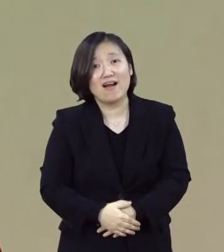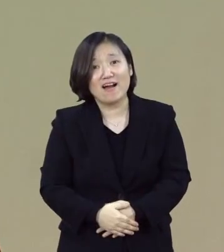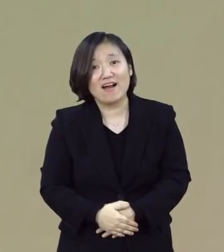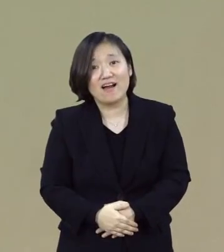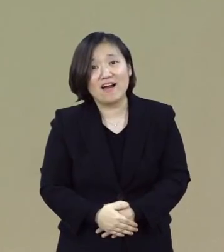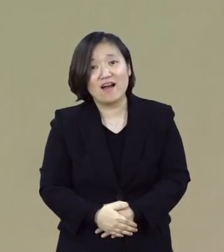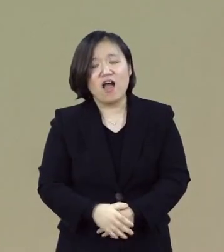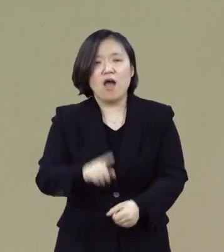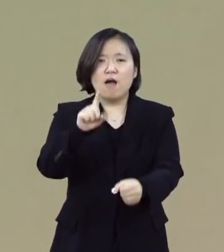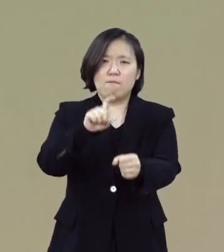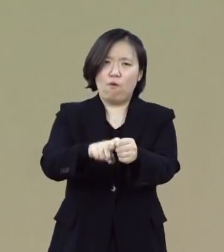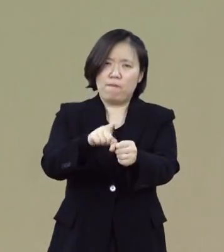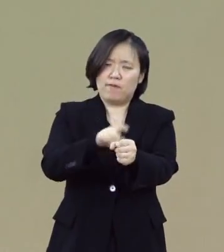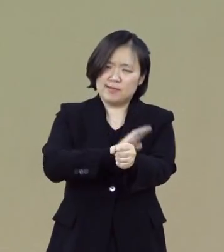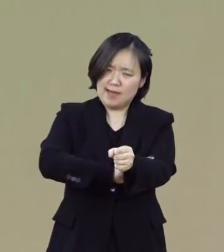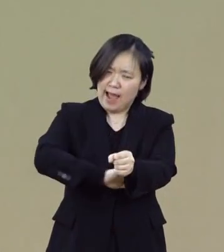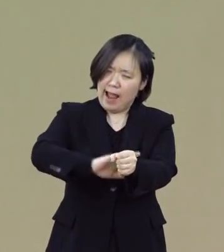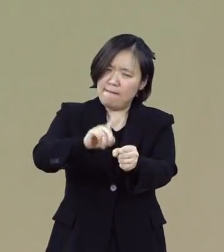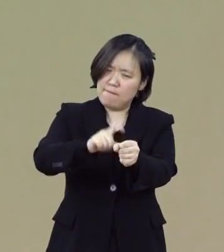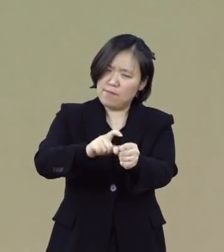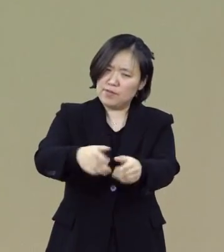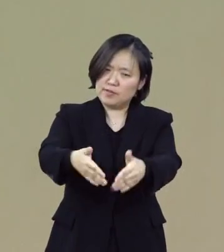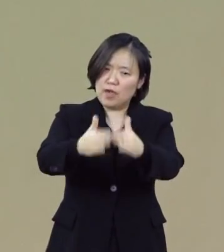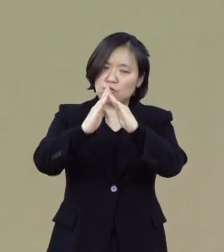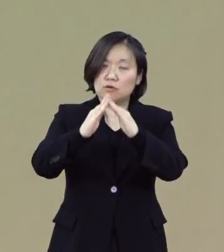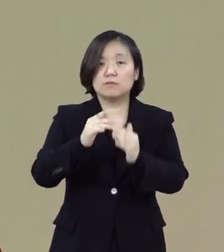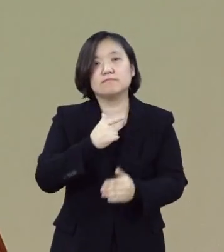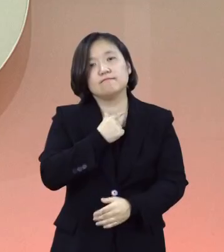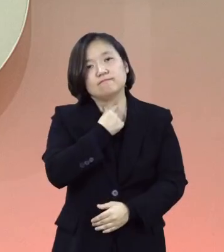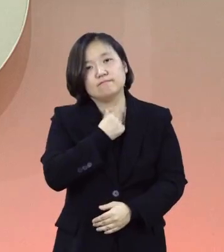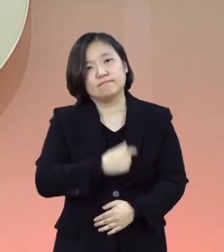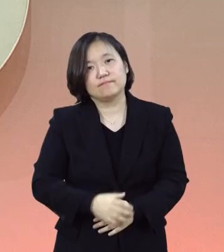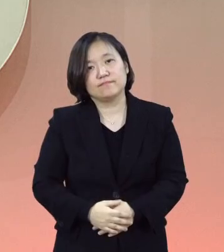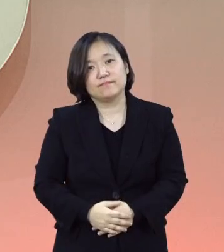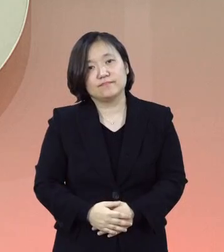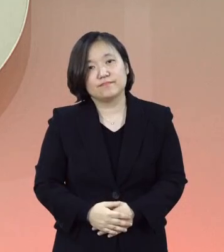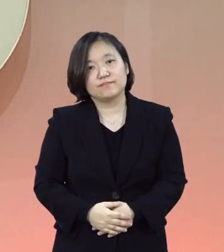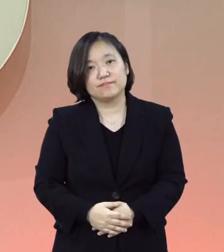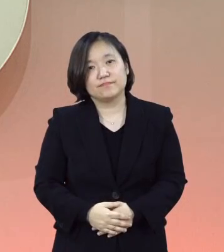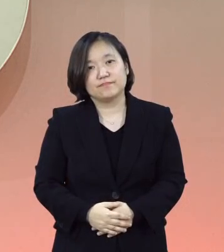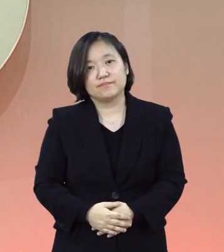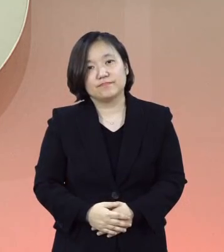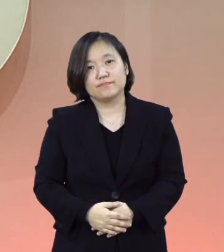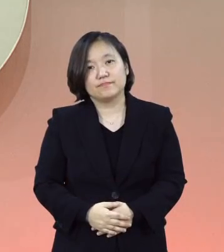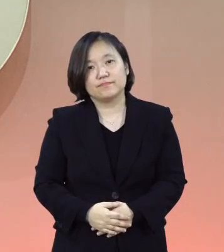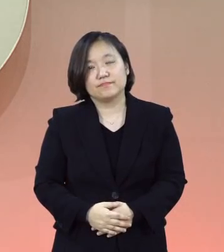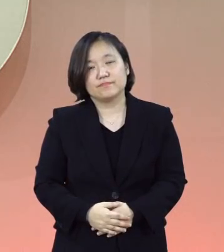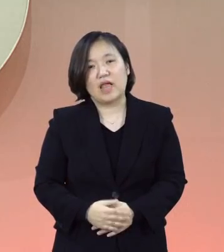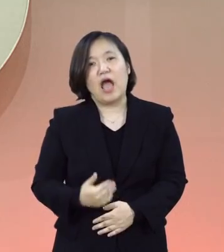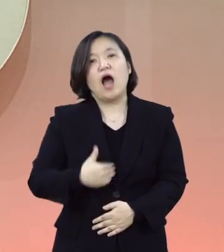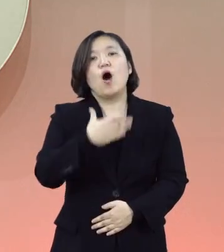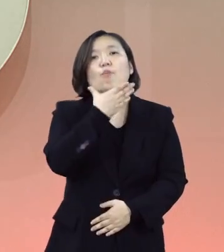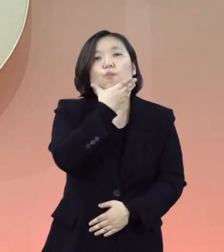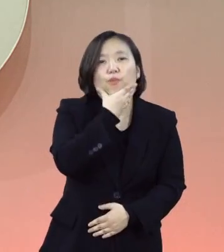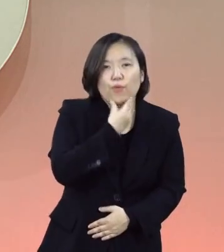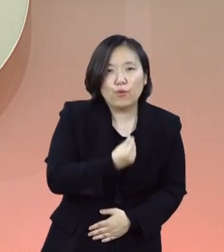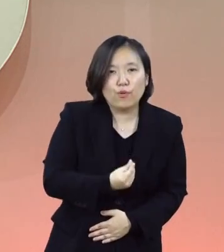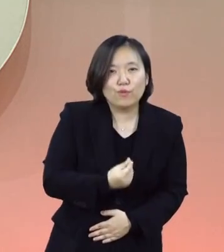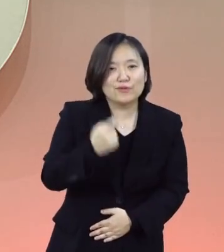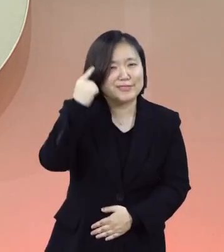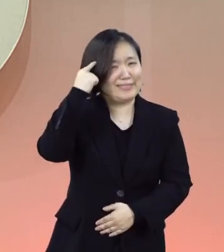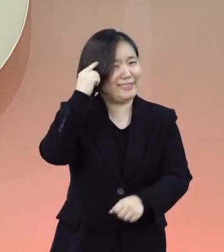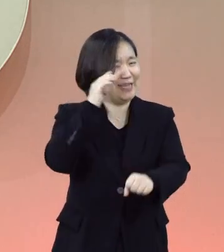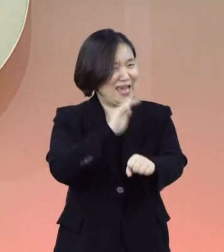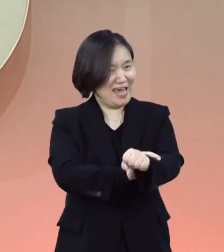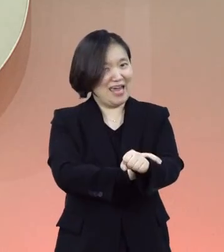세우시기 바랍니다. 원력을 세우시기 바랍니다. 그래서 우리 불교에서는 복덕과